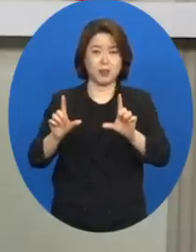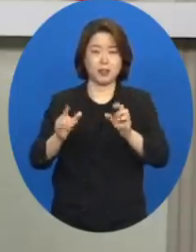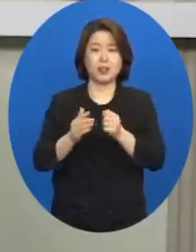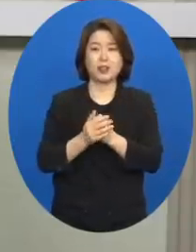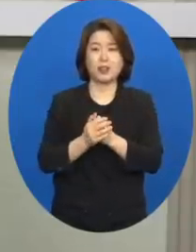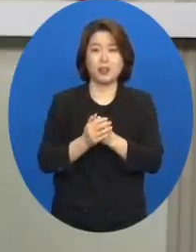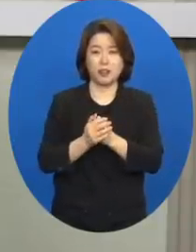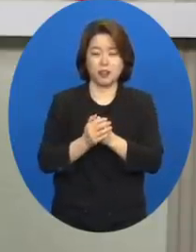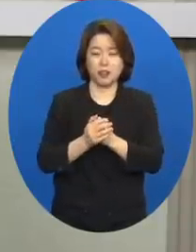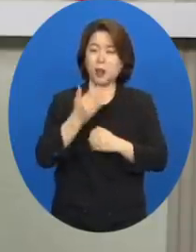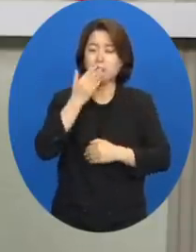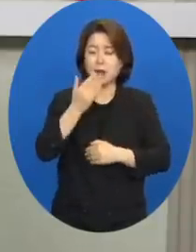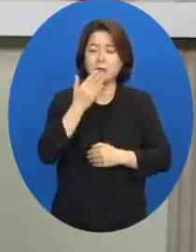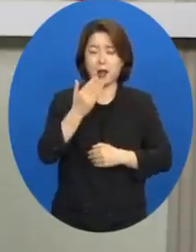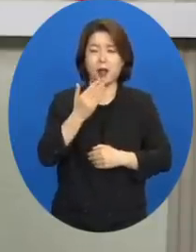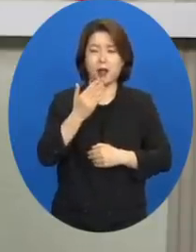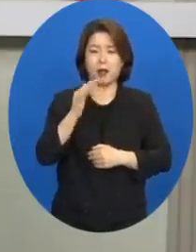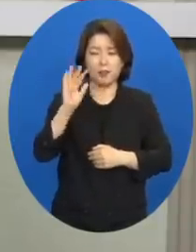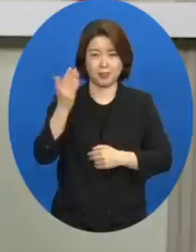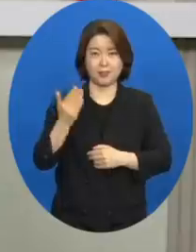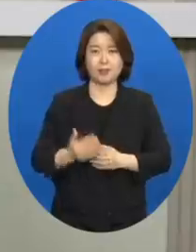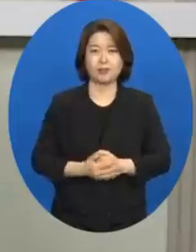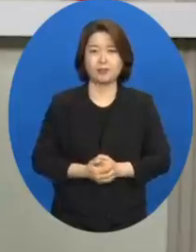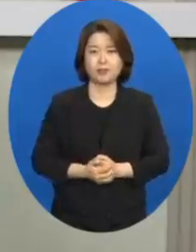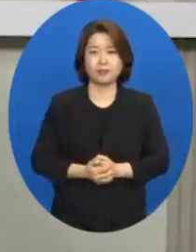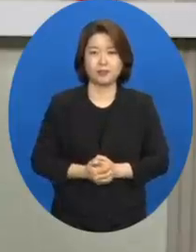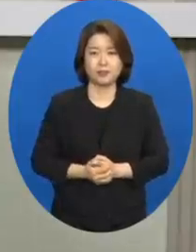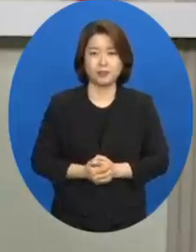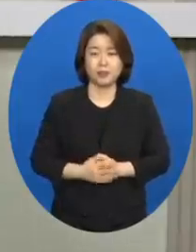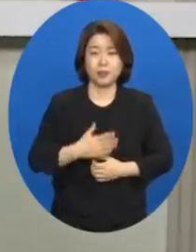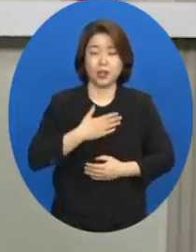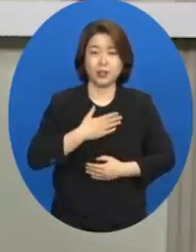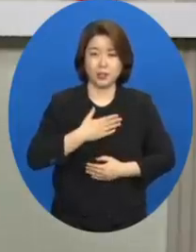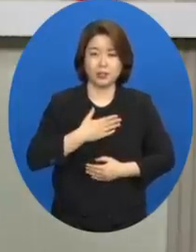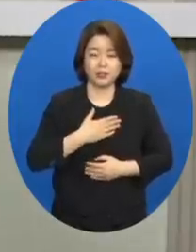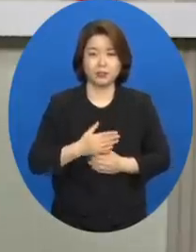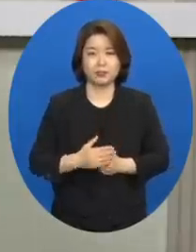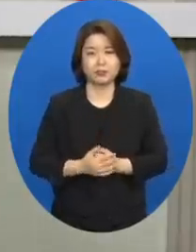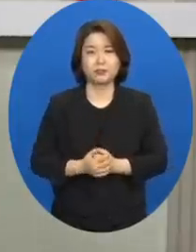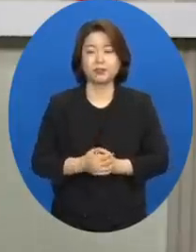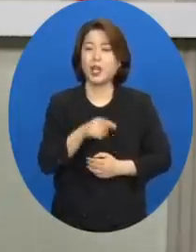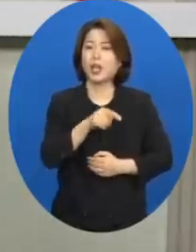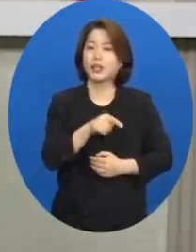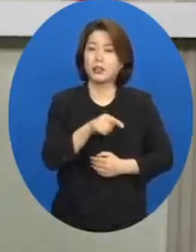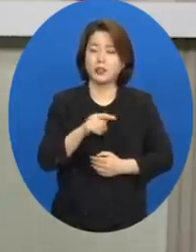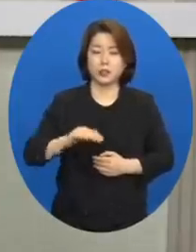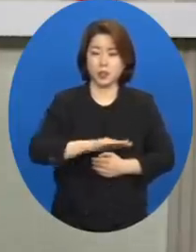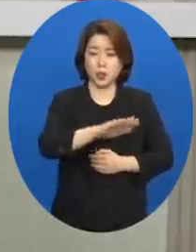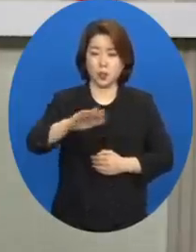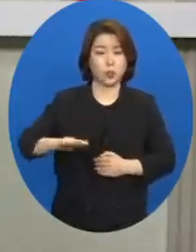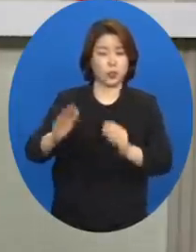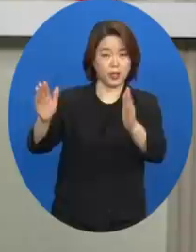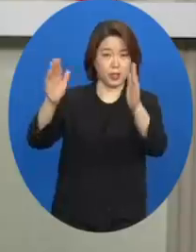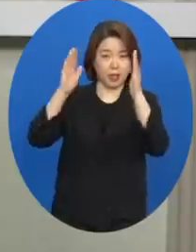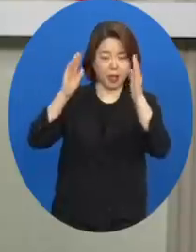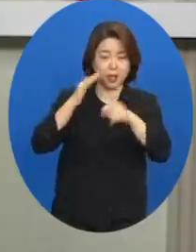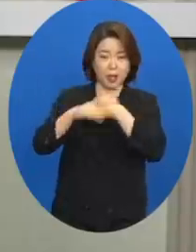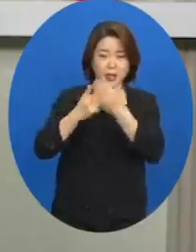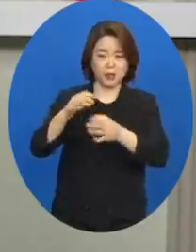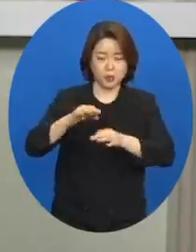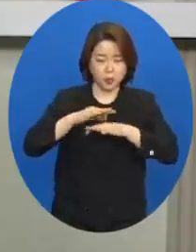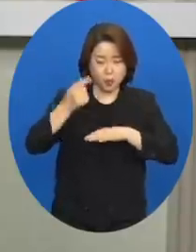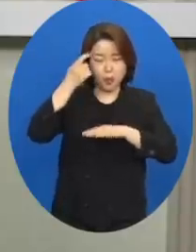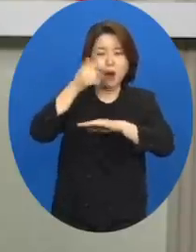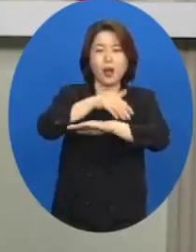이스 가능할 지게 된 겁니다 저는 이것이 우리를 향한 하나님의 놀라운 계획이라고